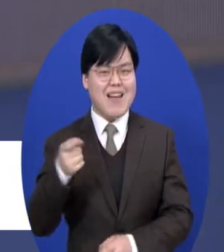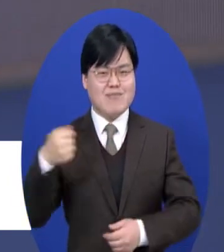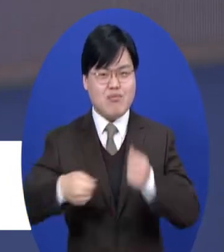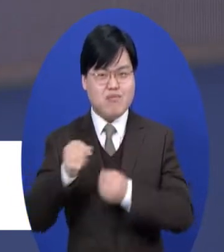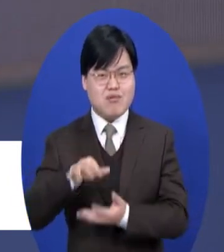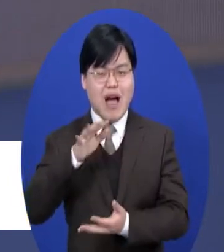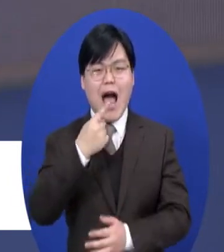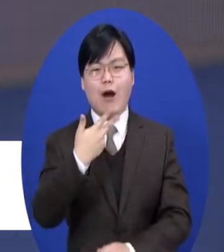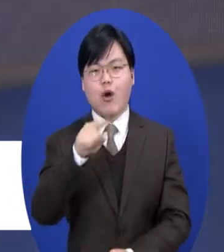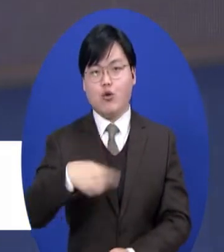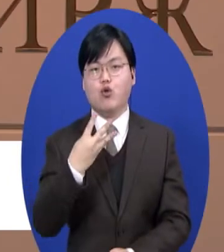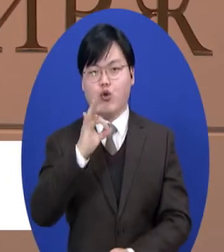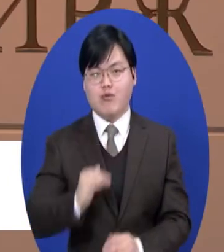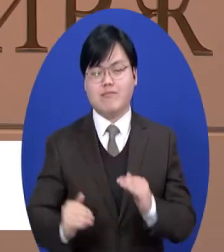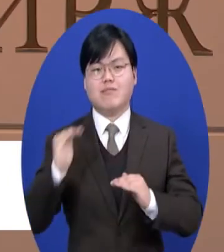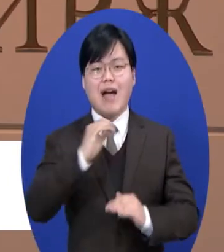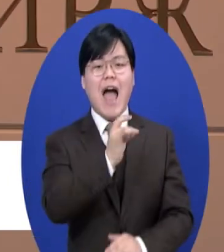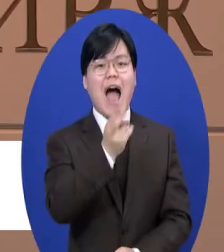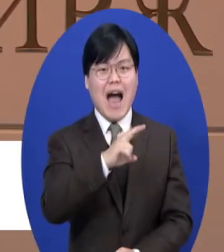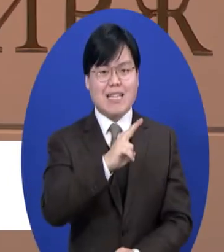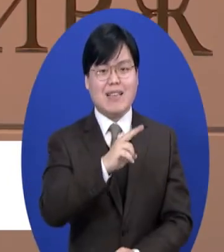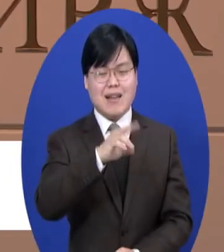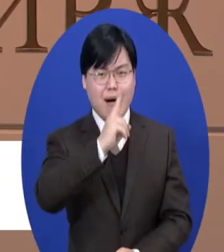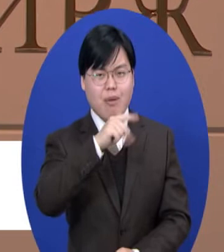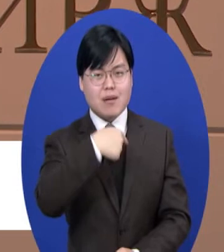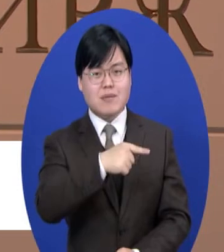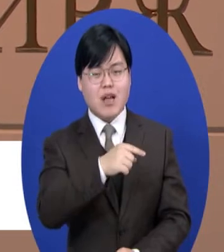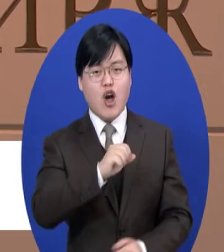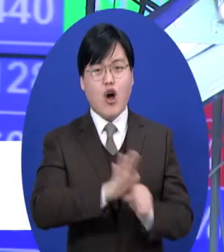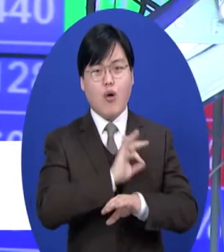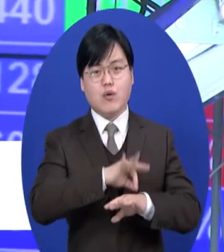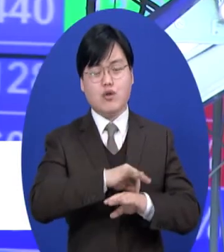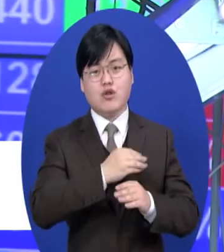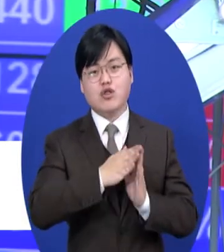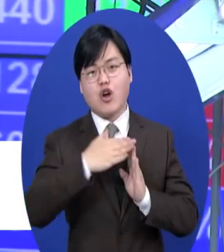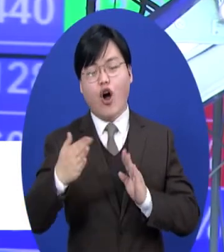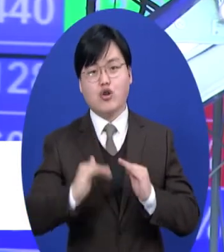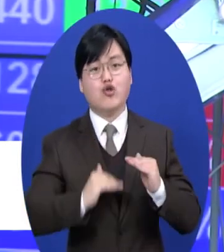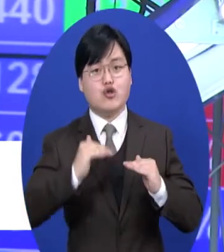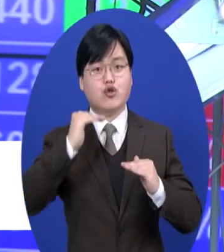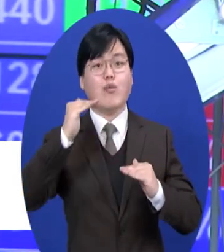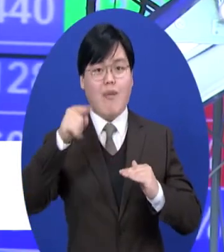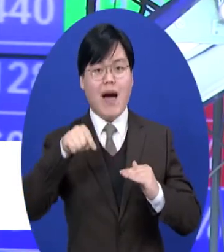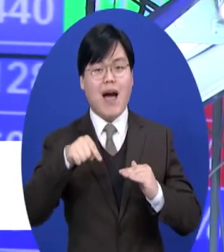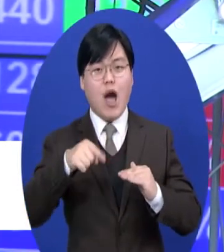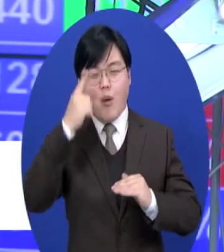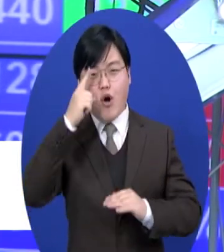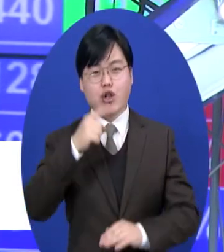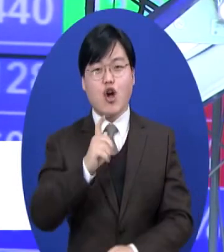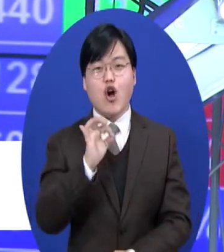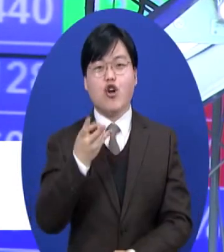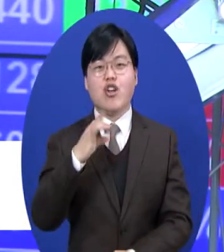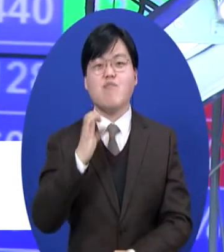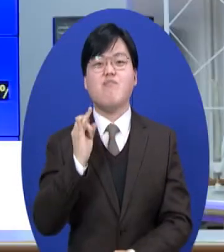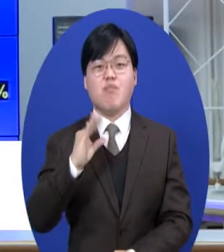байна. Мөн мандал даатгал ард санхүүгийн нэгдлийн 1 хувьцаанд цар тахлаас хойш тогтмол өсөж байгааг шинжээчд тайлбарлалаа. Энэ мэт Монголын хөрөнгө бирж